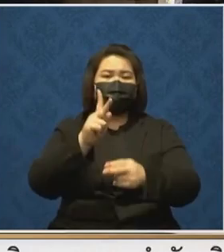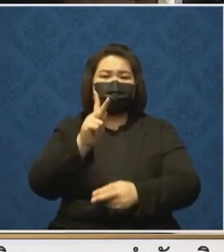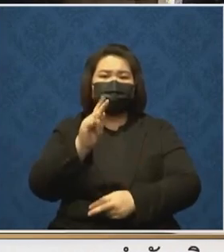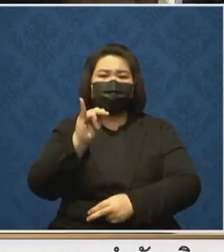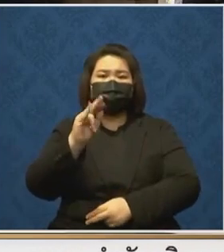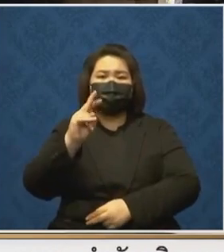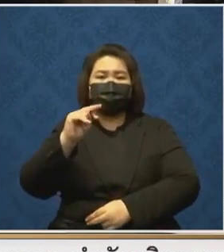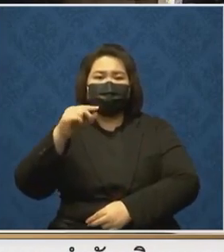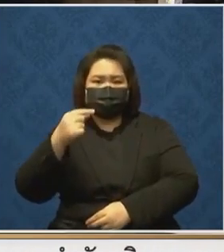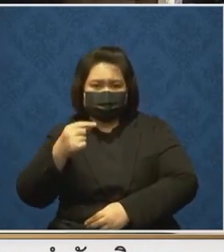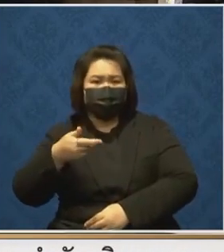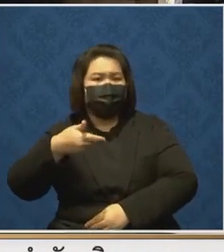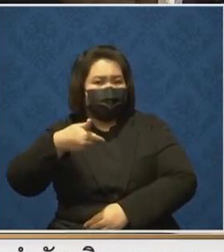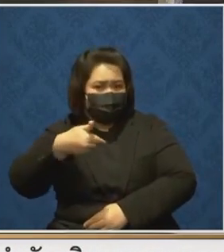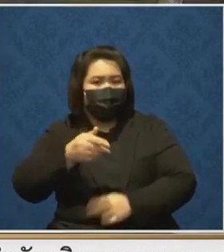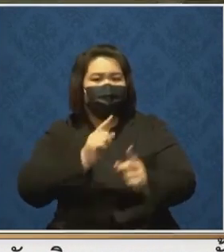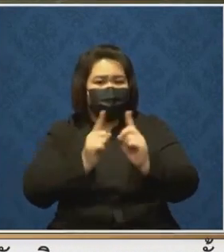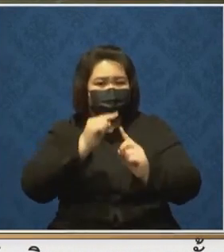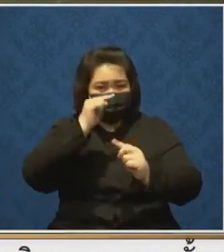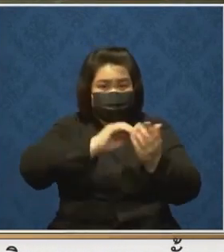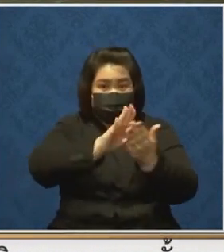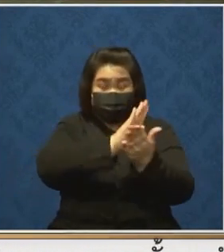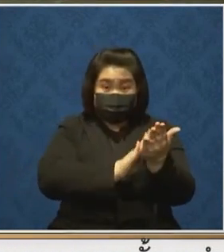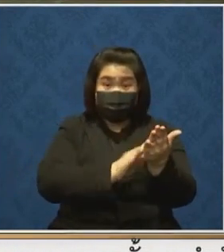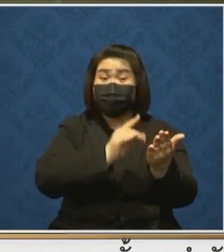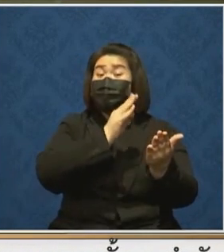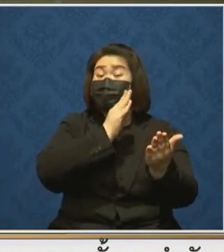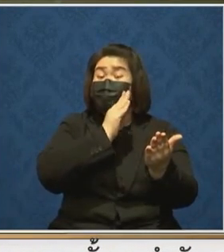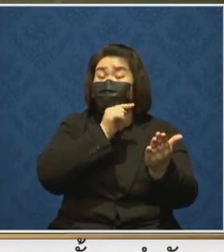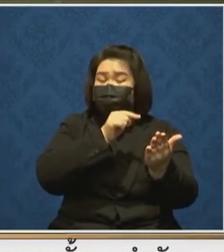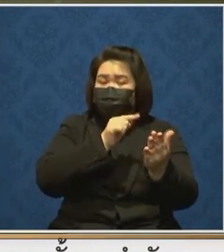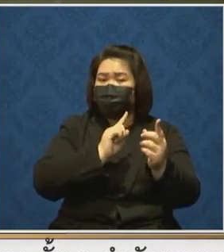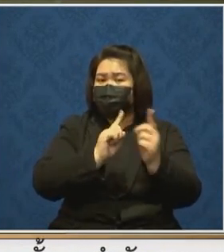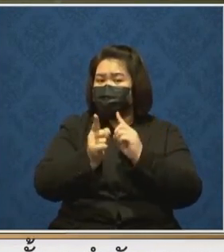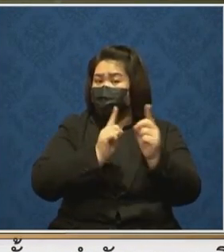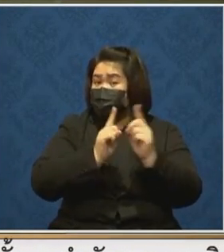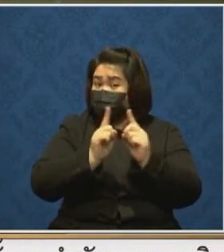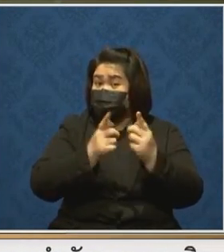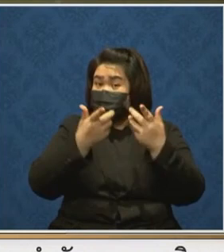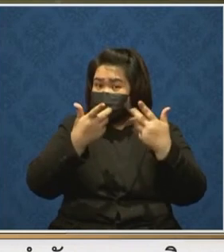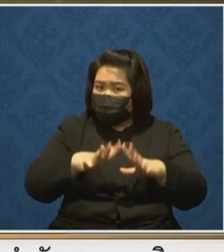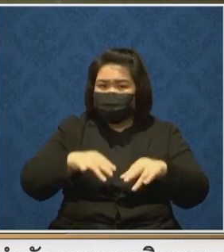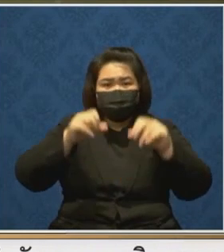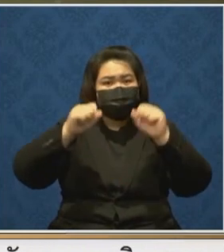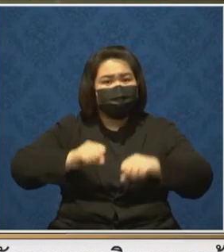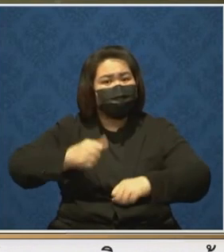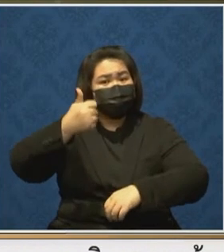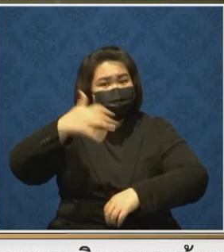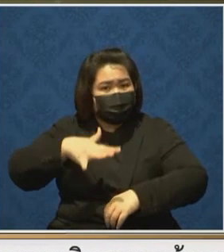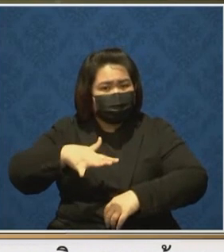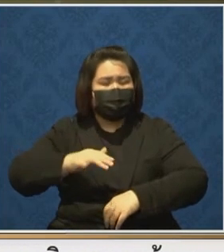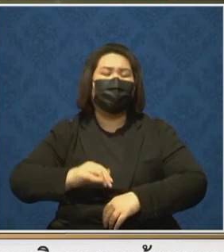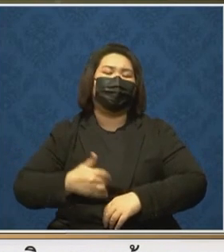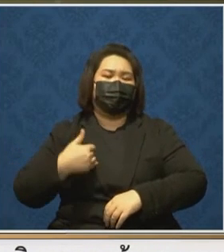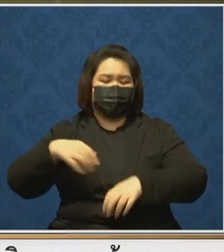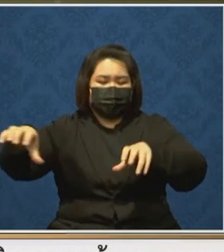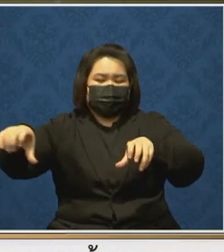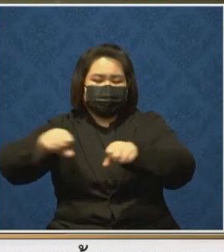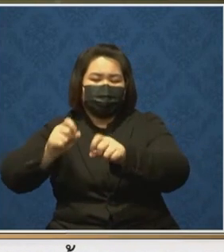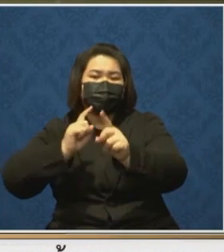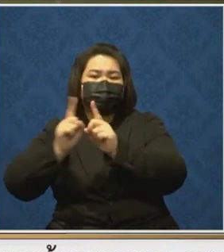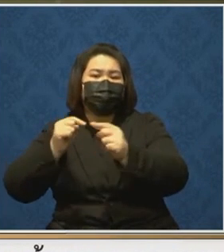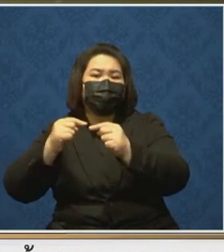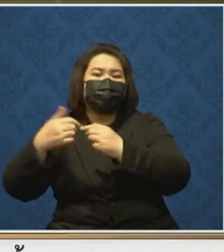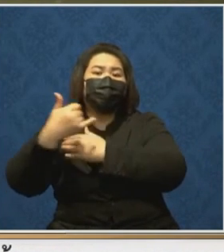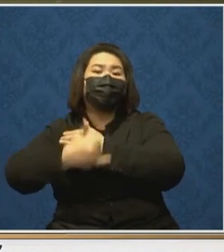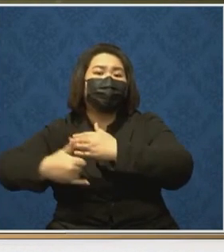งระบว่หากไม่คืบหน้าจะนำข้อพิภาเข้สู่กระบวนการอนุญาตโตุลาการระหวางประเทศภายใต้คามตกลงการ